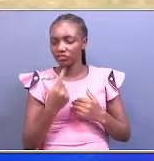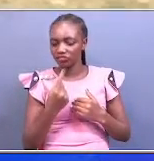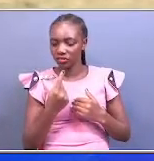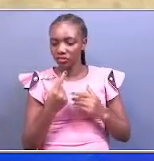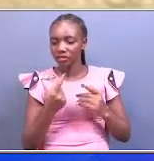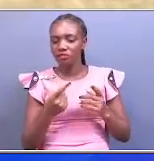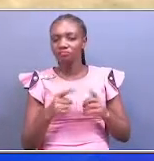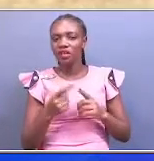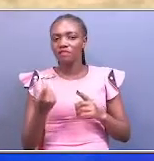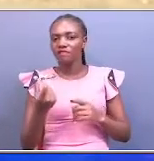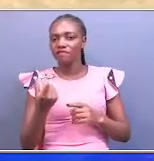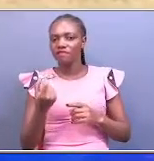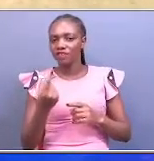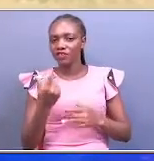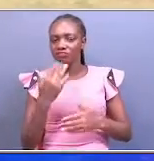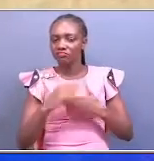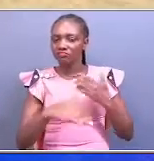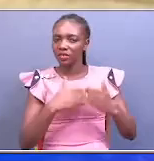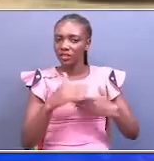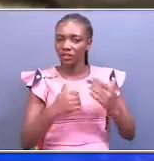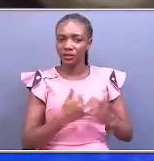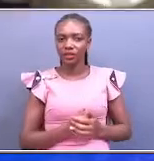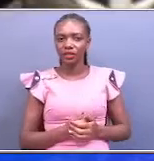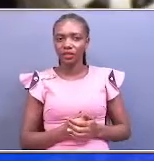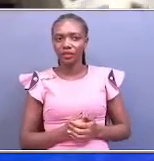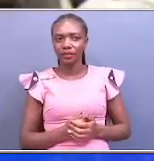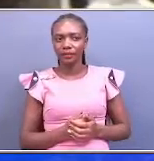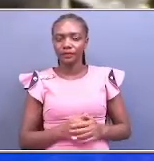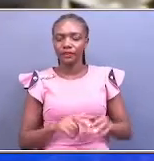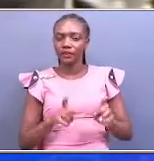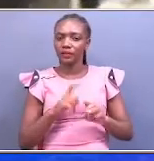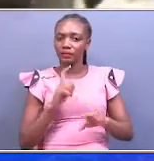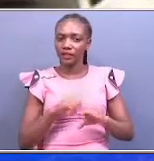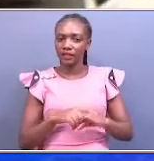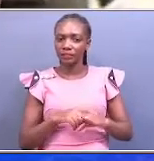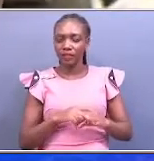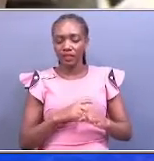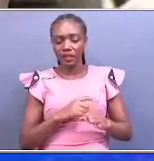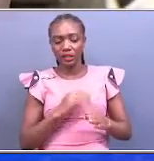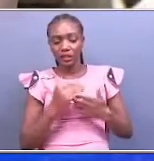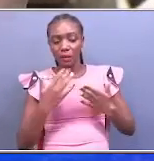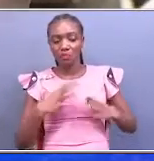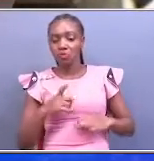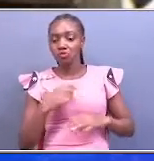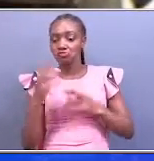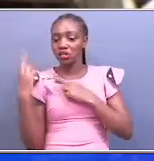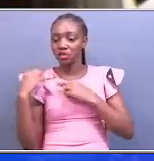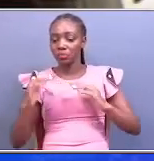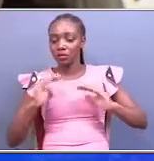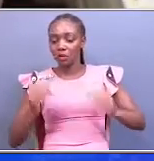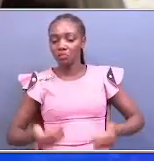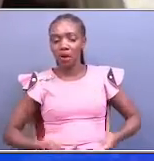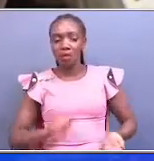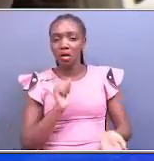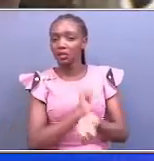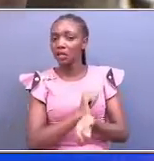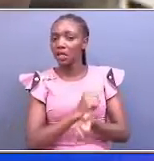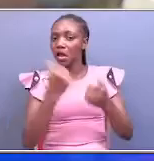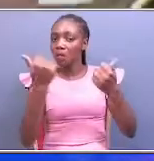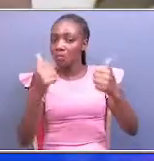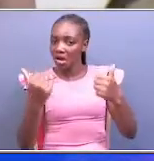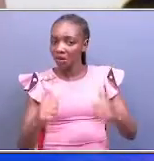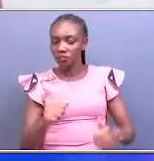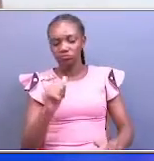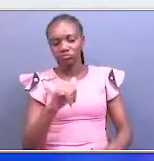equipments. Sadly, some perpetrators of the acts continue to roam freely as they are not brought to book, while the